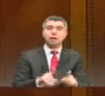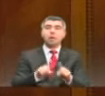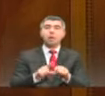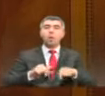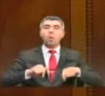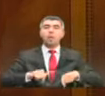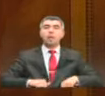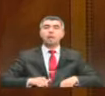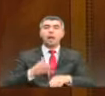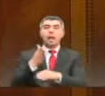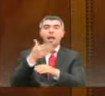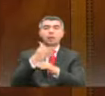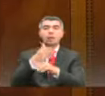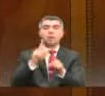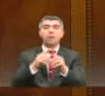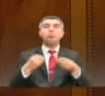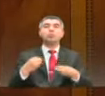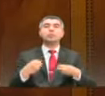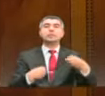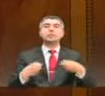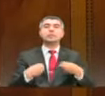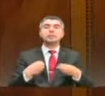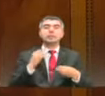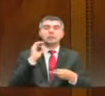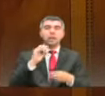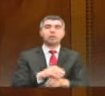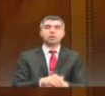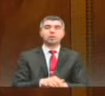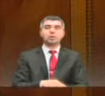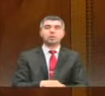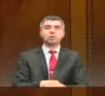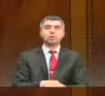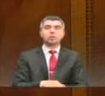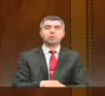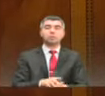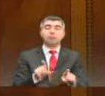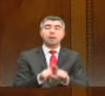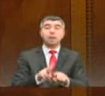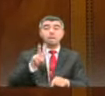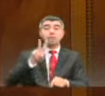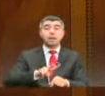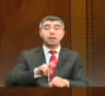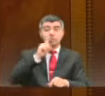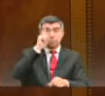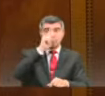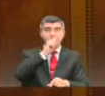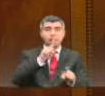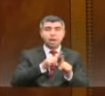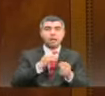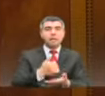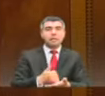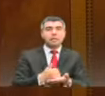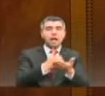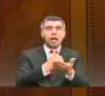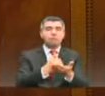الخارجية مديرية خاصة في هذا المجال، أرجو أن تكون فاعلة أكثر لتقديم هذا الدعم